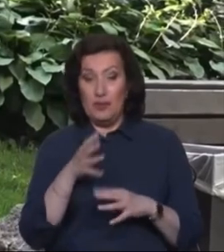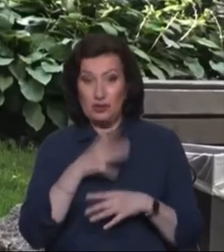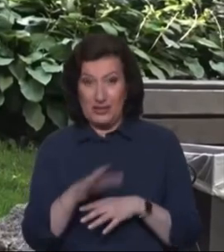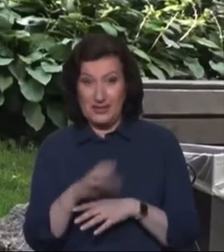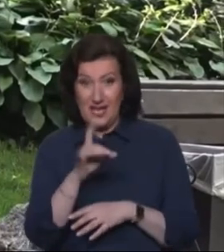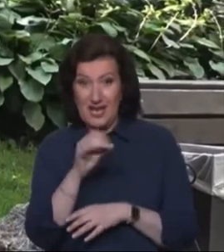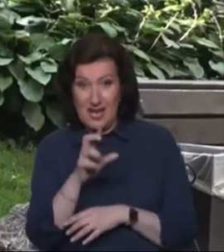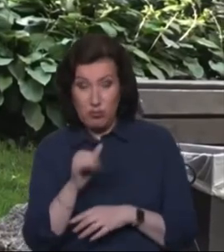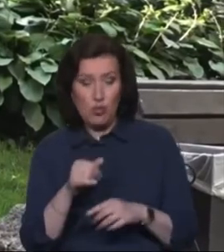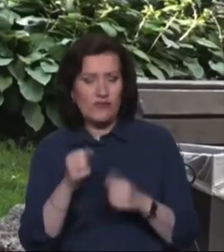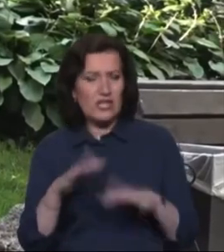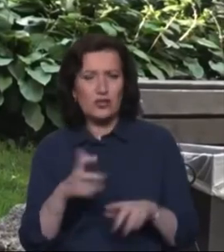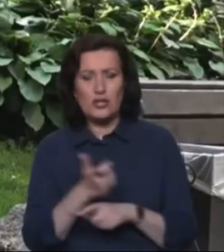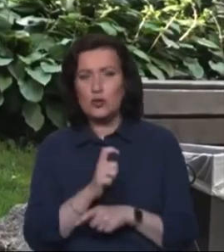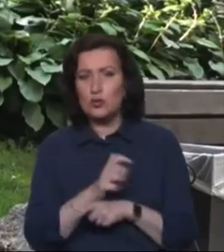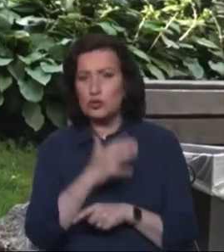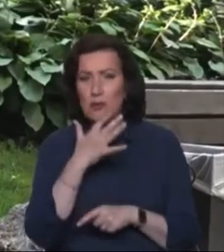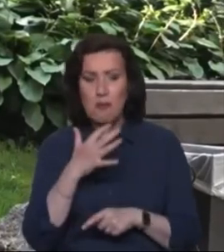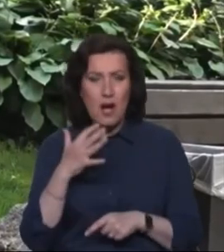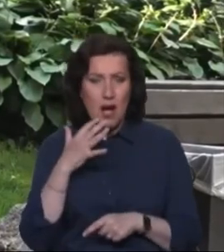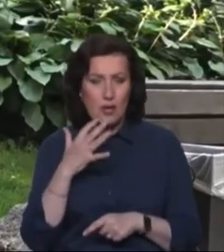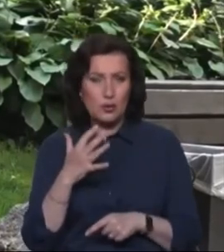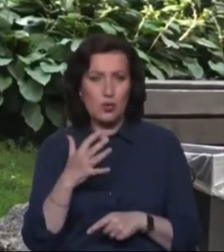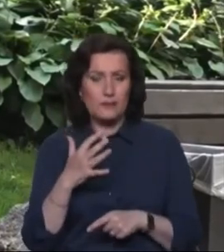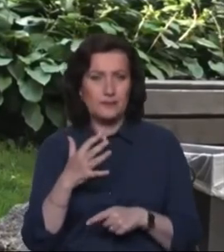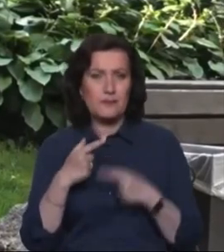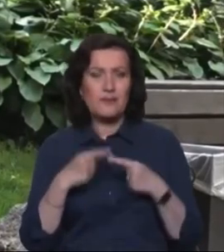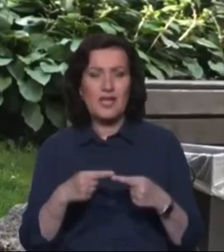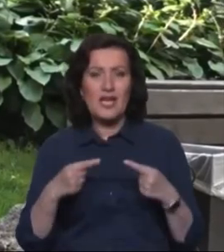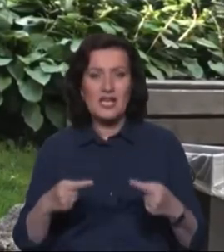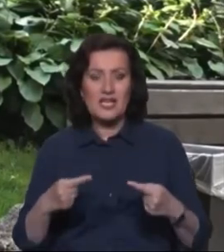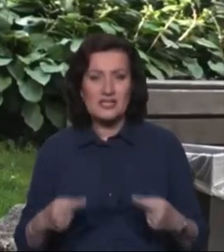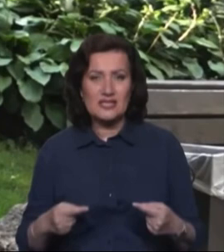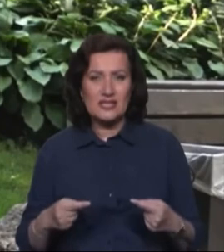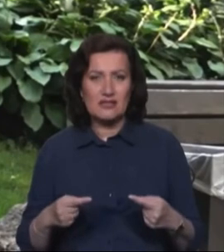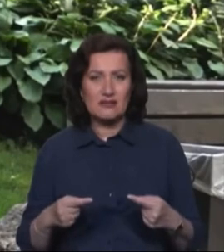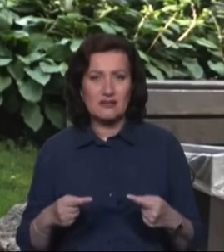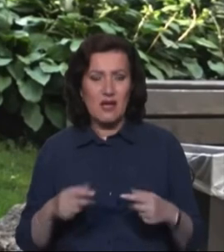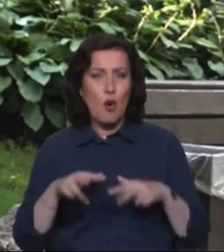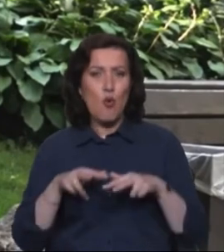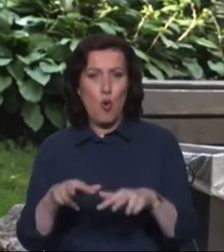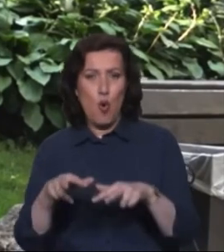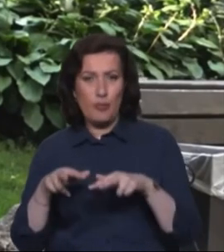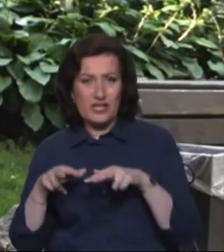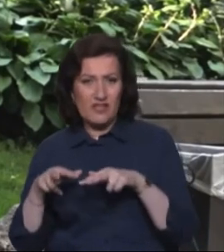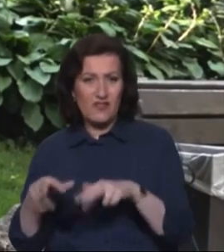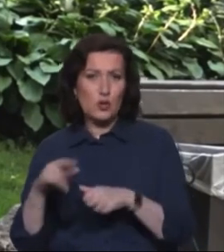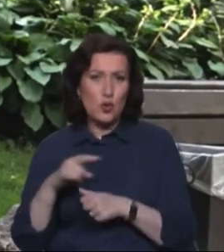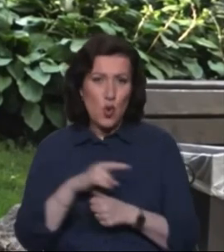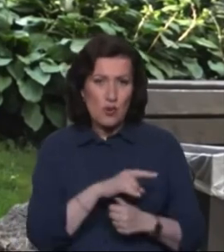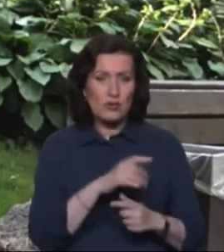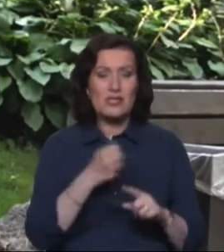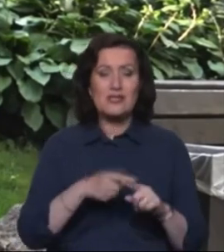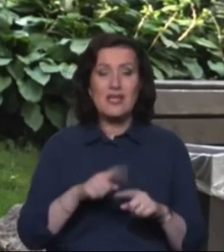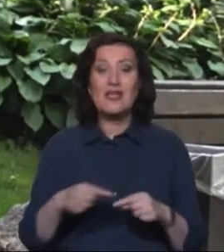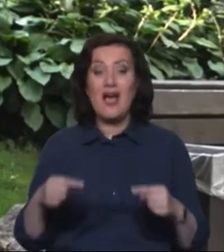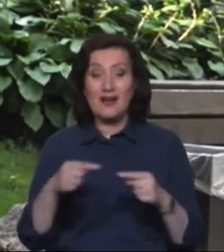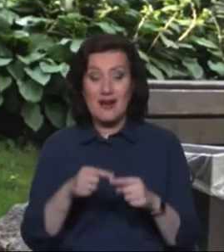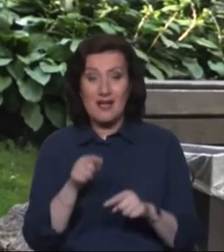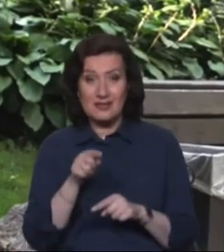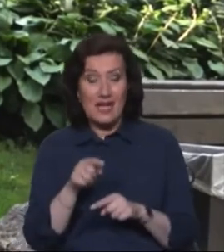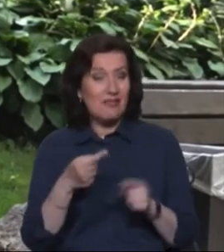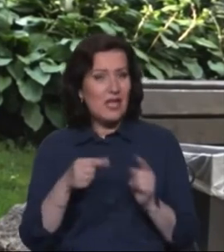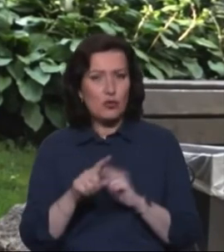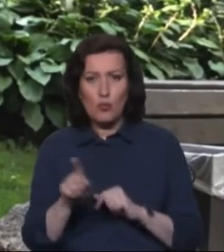дуже багато різних коптерів Дронів і це якраз таки